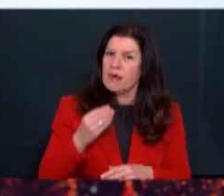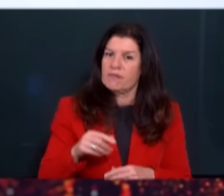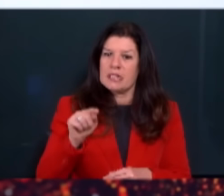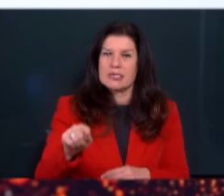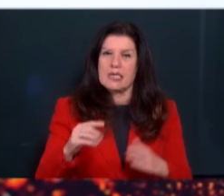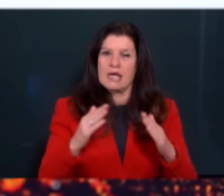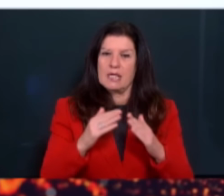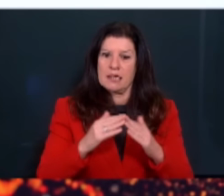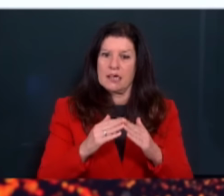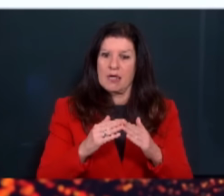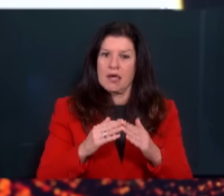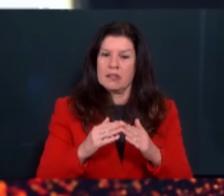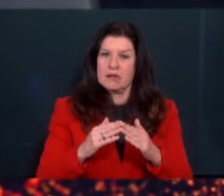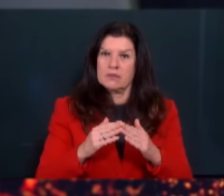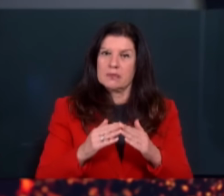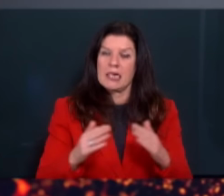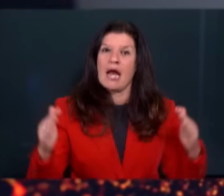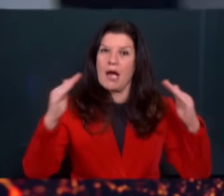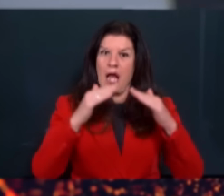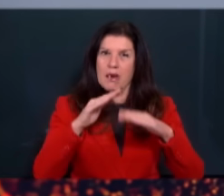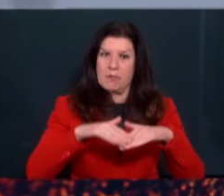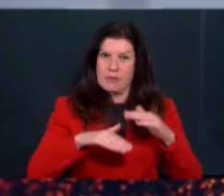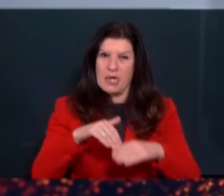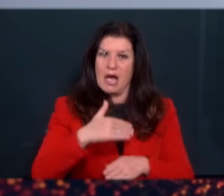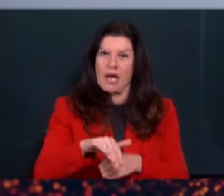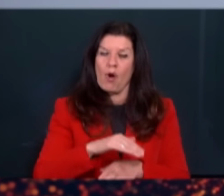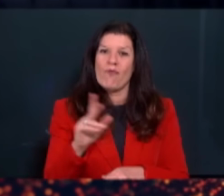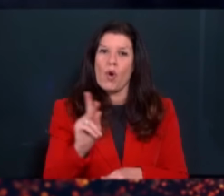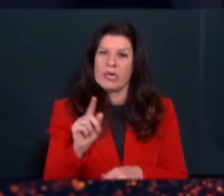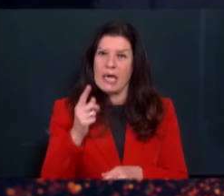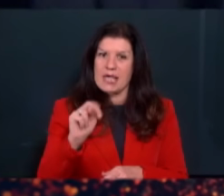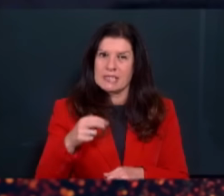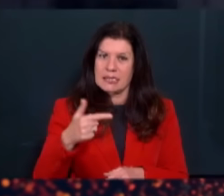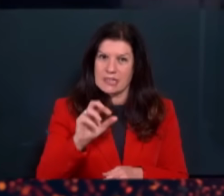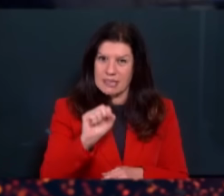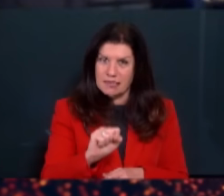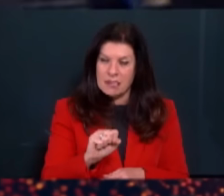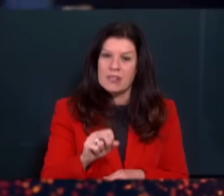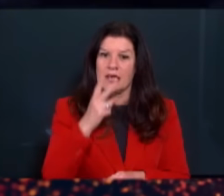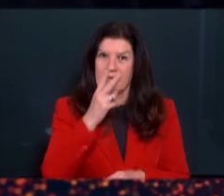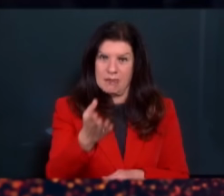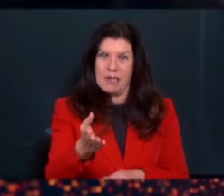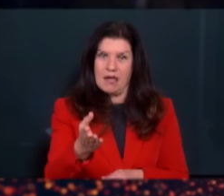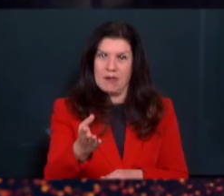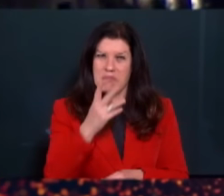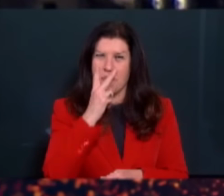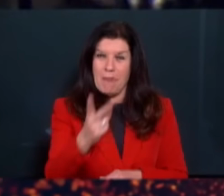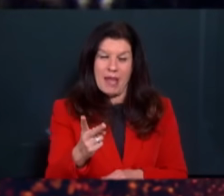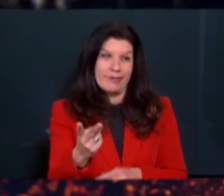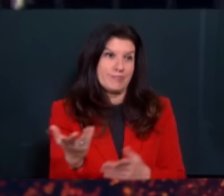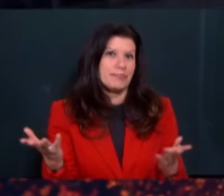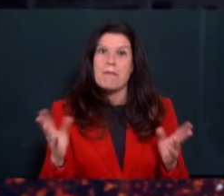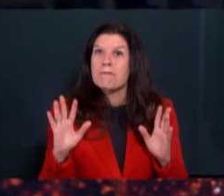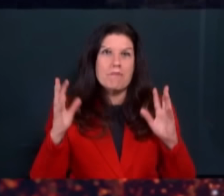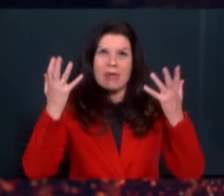ובנייה, אנחנו ברחוב הקונגרס, בעצם בלב נווה שאנן. תראה את המבט המטורף. אז